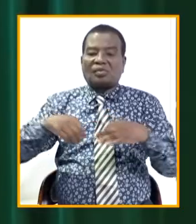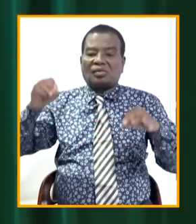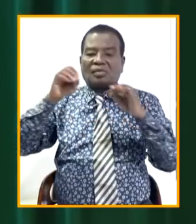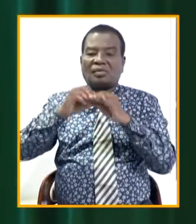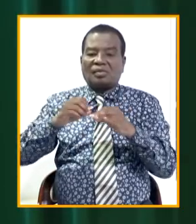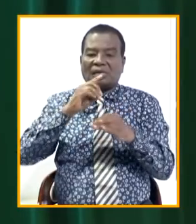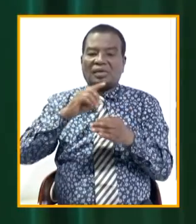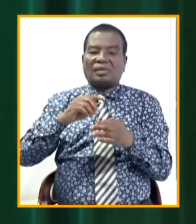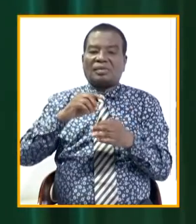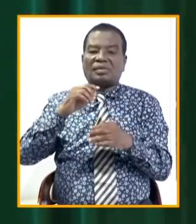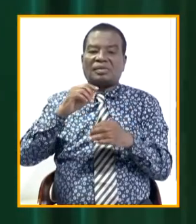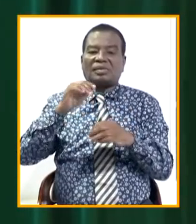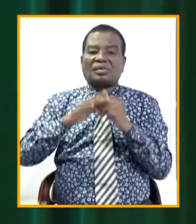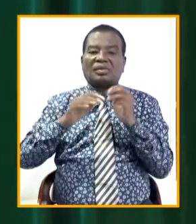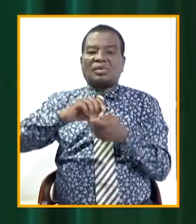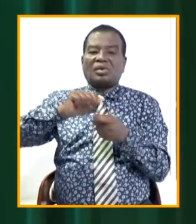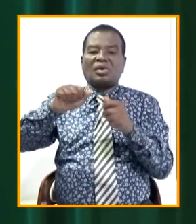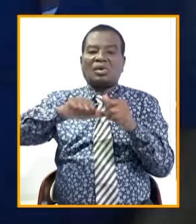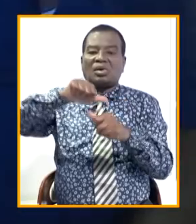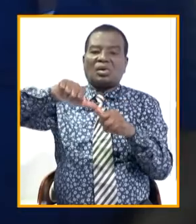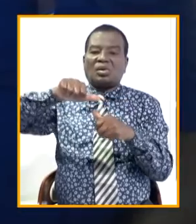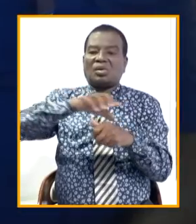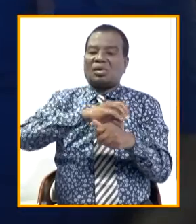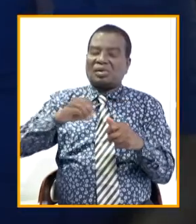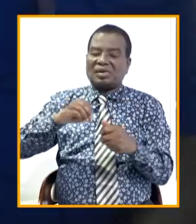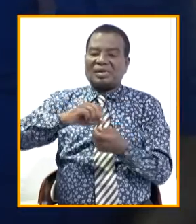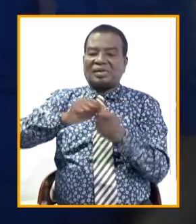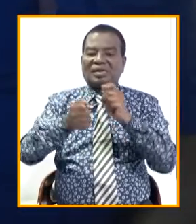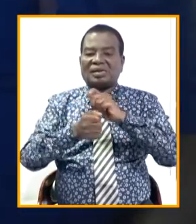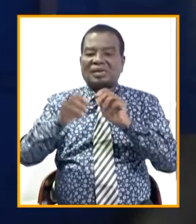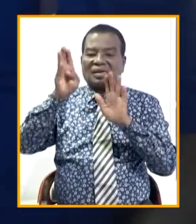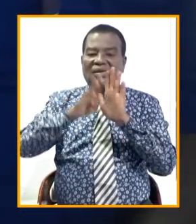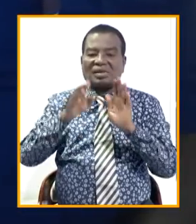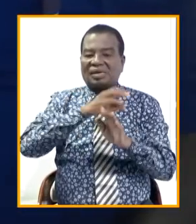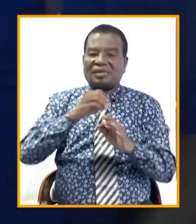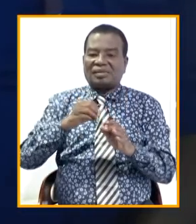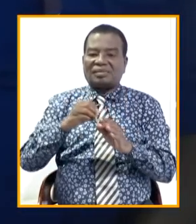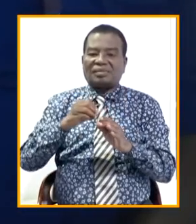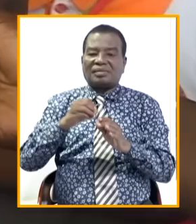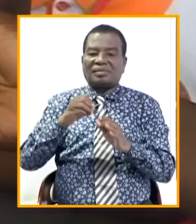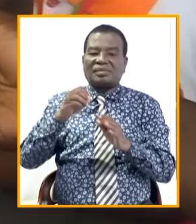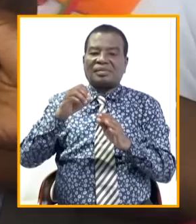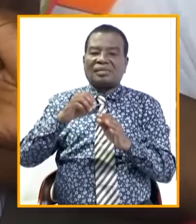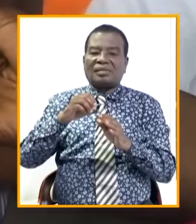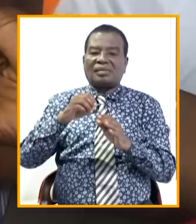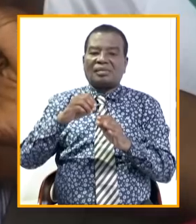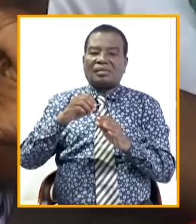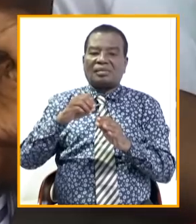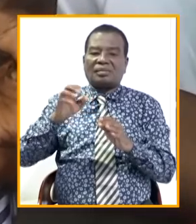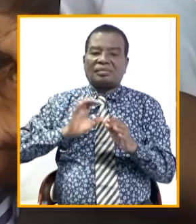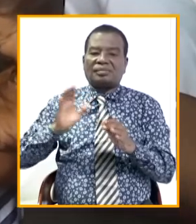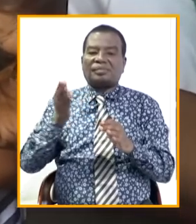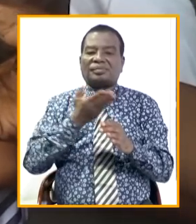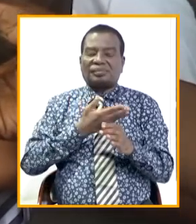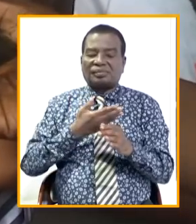de mentalité. Les acteurs plaident pour l'amélioration de leur situation avec un statut juridique et social. Notre